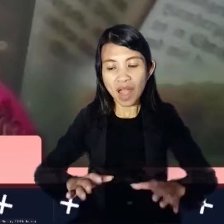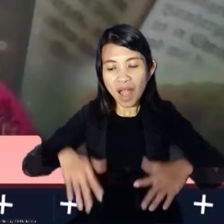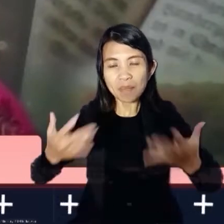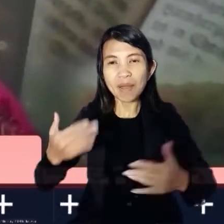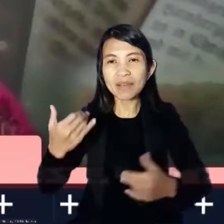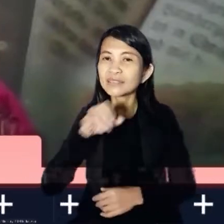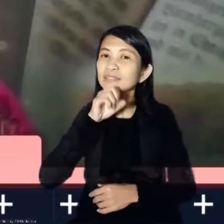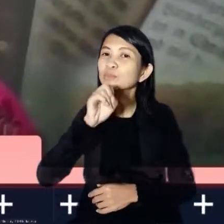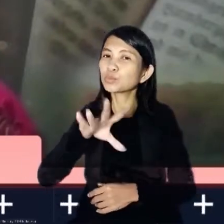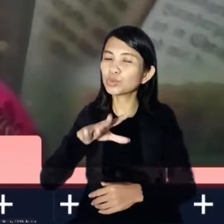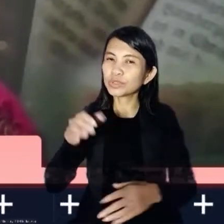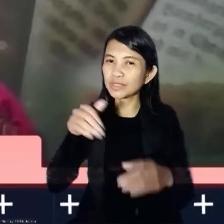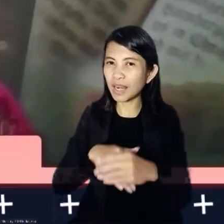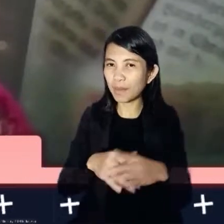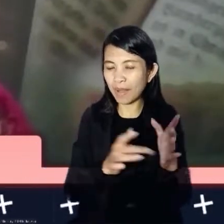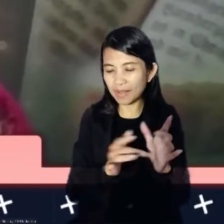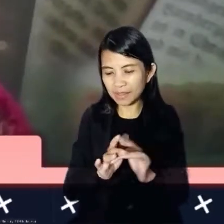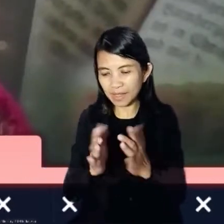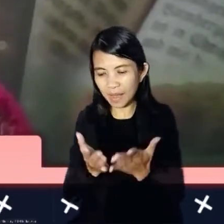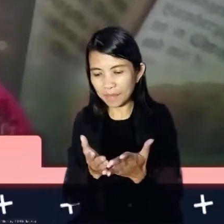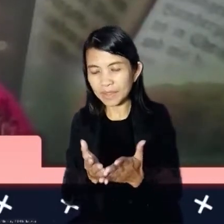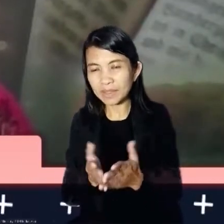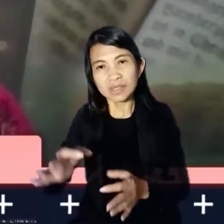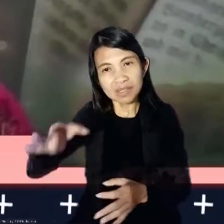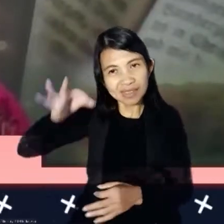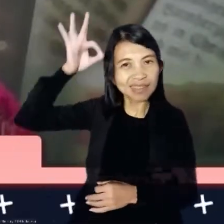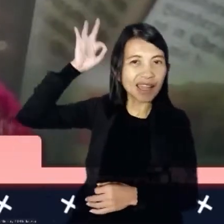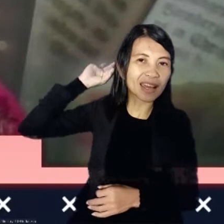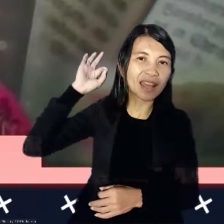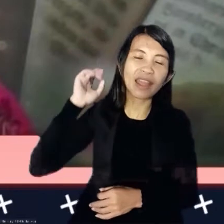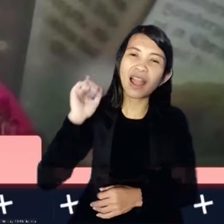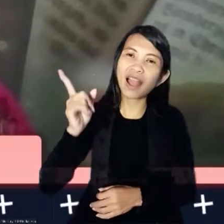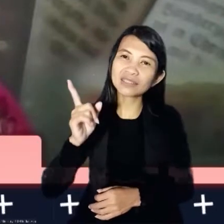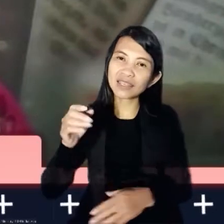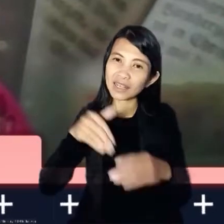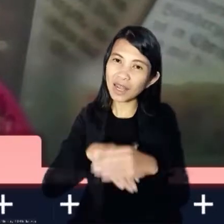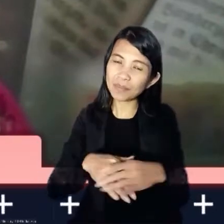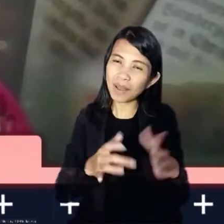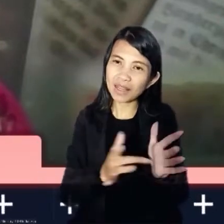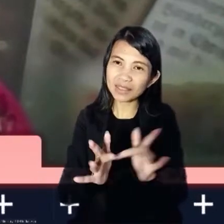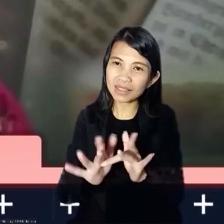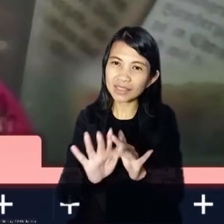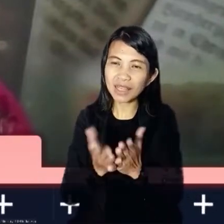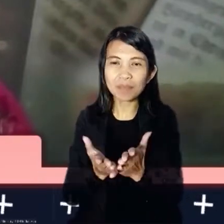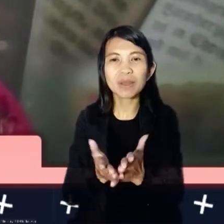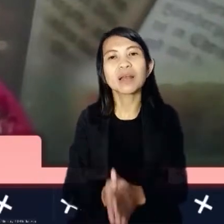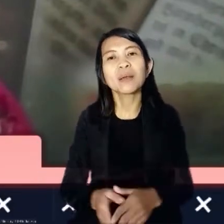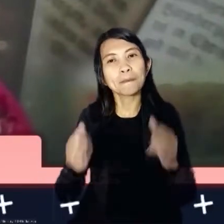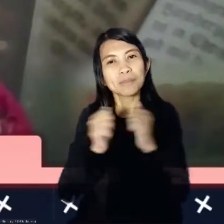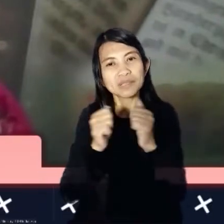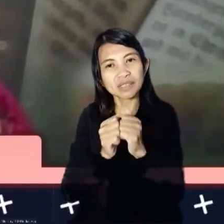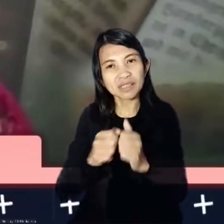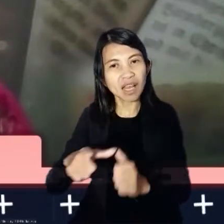alkitab sejarah yang ada dalam Alkitab Perjanjian Lama lalu kemudian